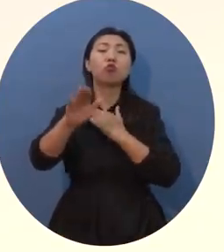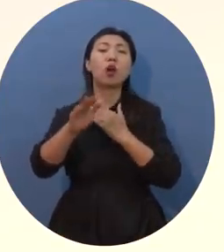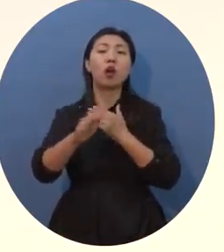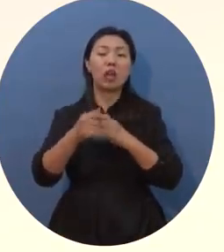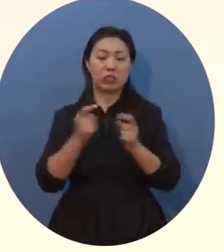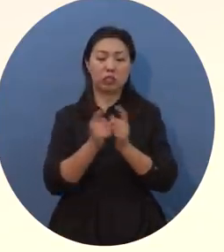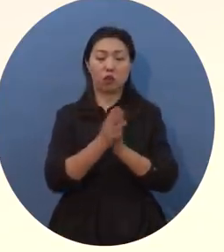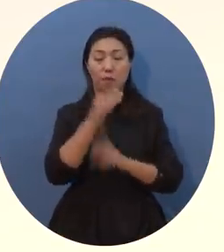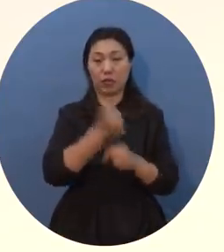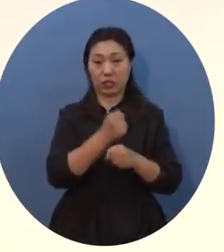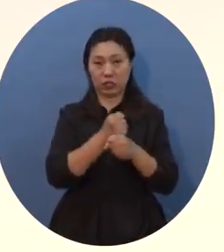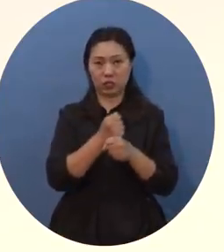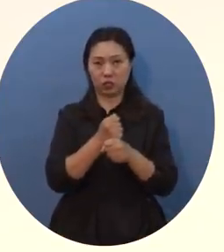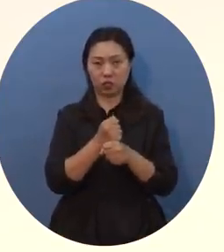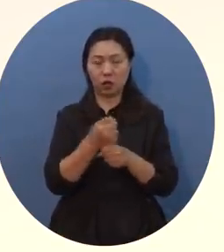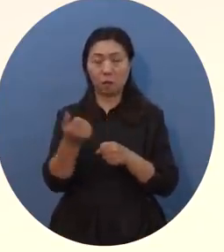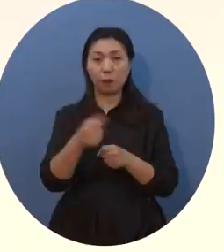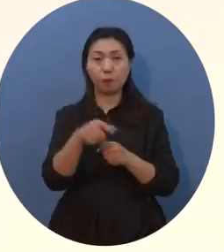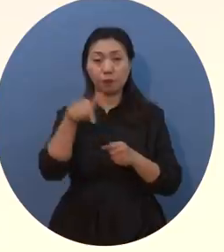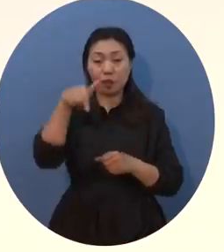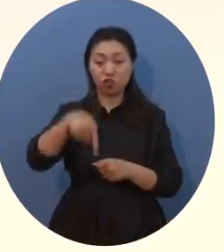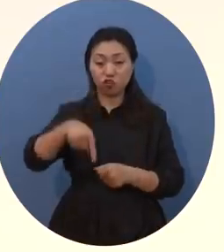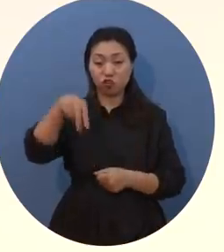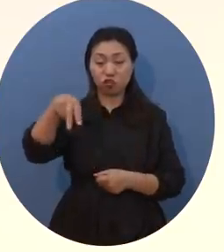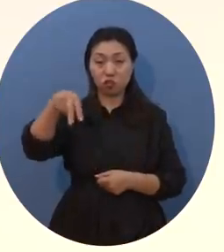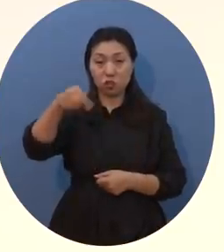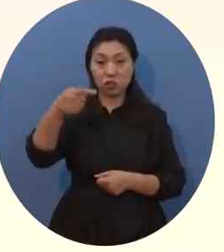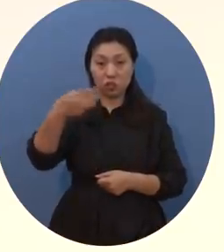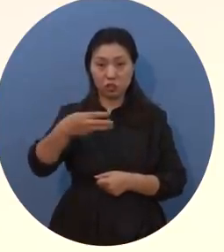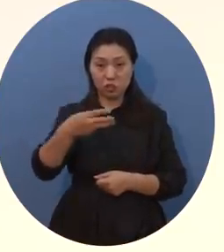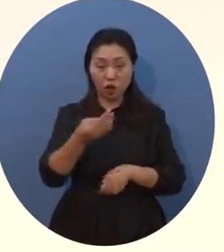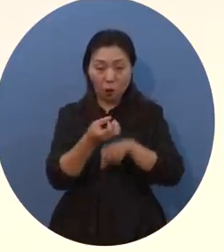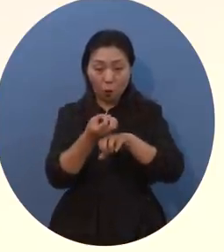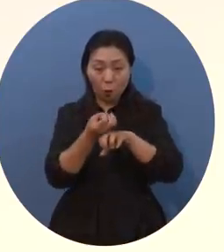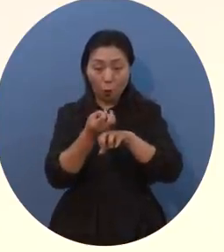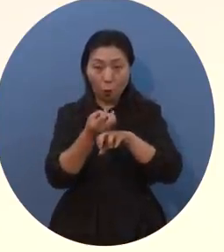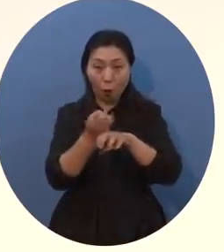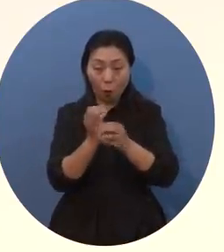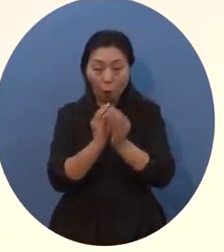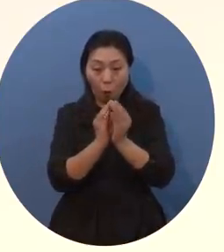다음에 구슬도 만들었어. 갖고 놀았어.